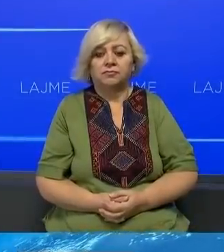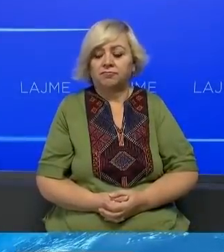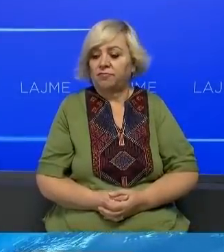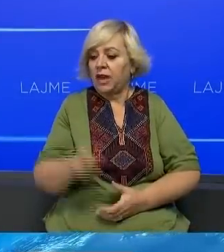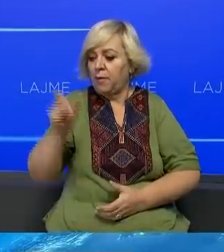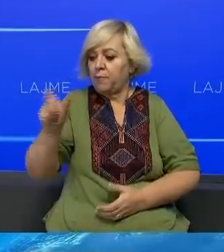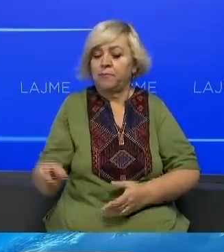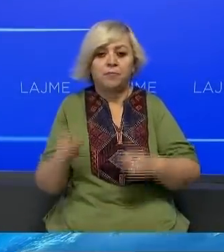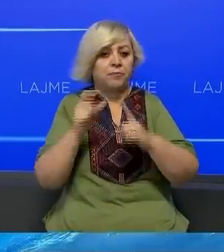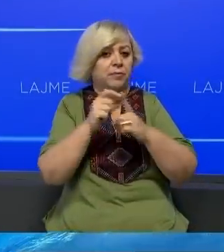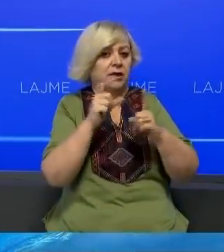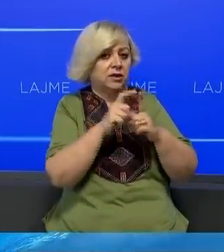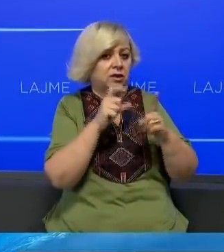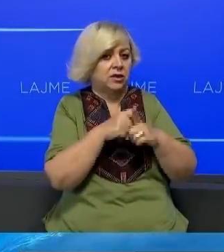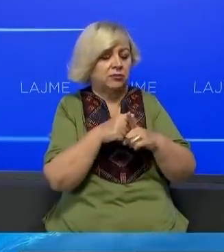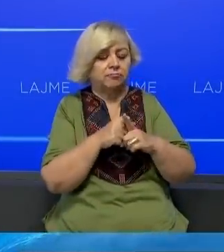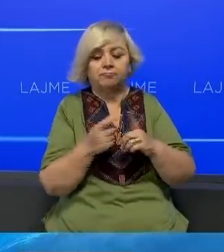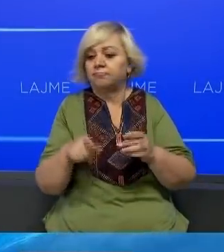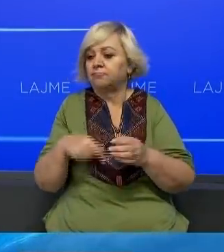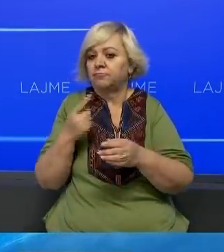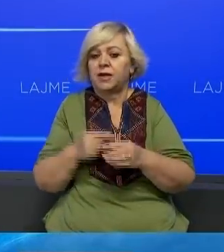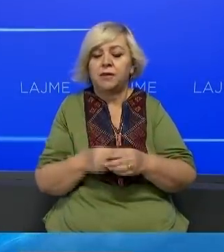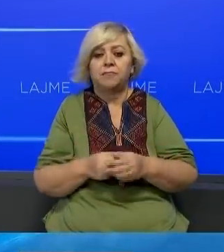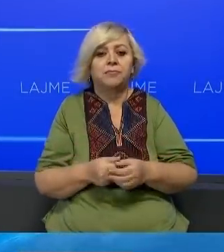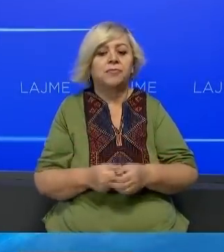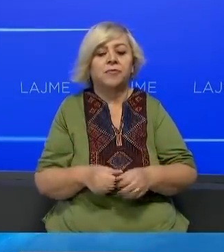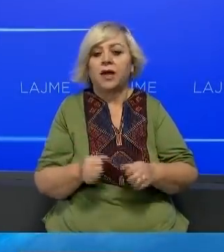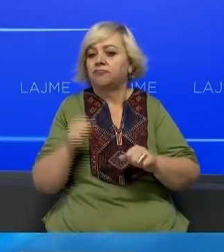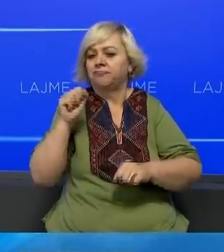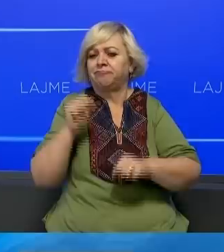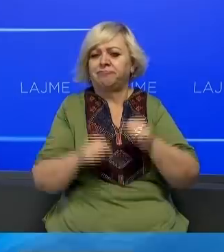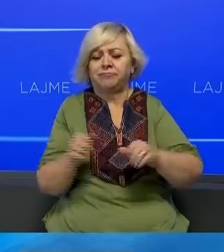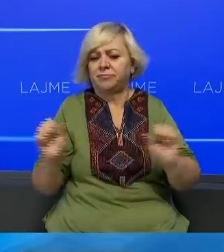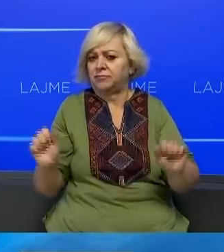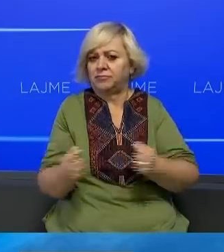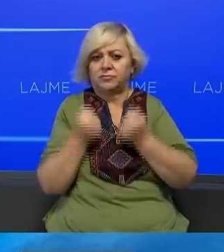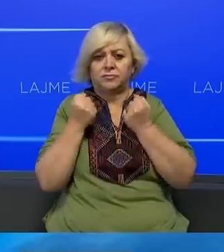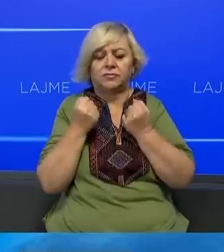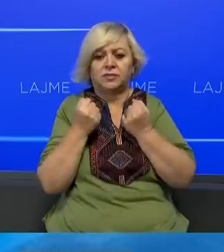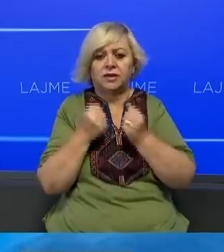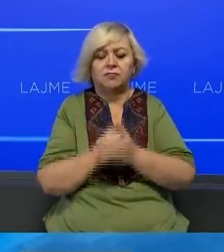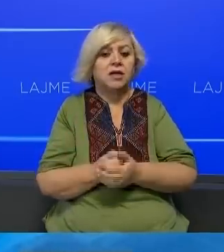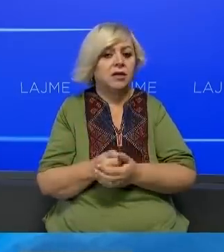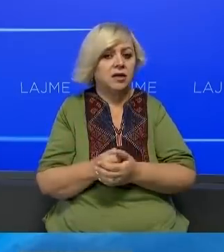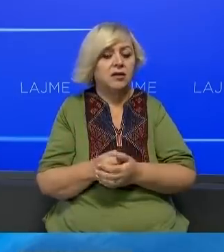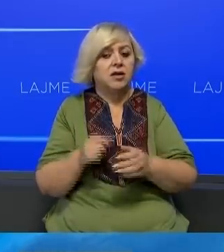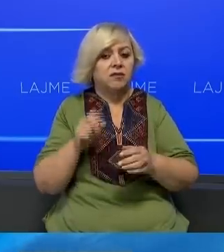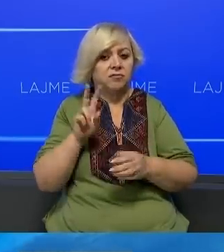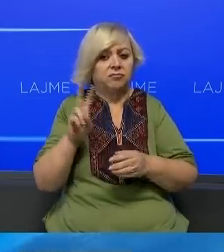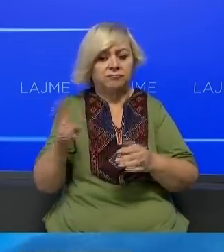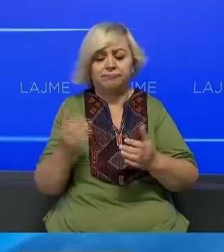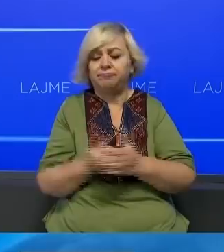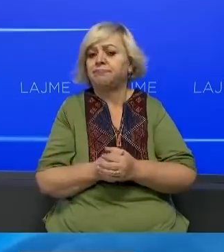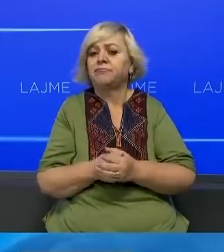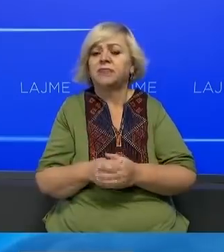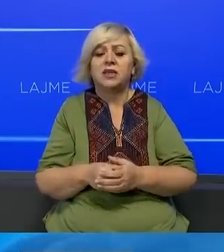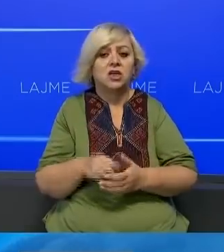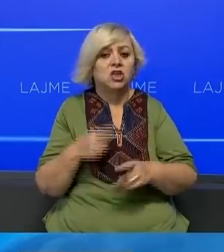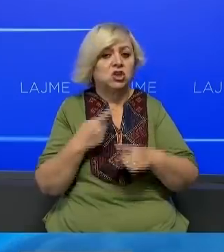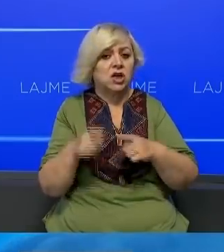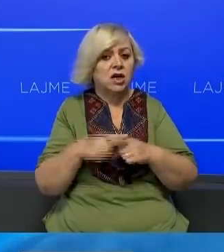Partia Demokratike e Kosovës e ka cilësuar të pavë qeverinë Kurti për të përballur me krizën energjetike që pritet të pasojë muajt novembër për shkak